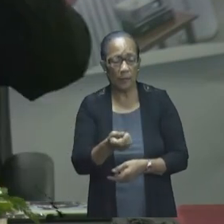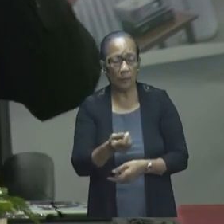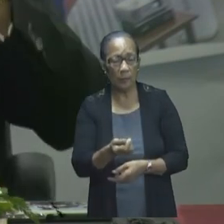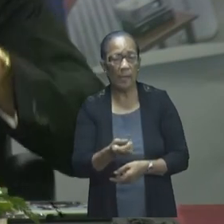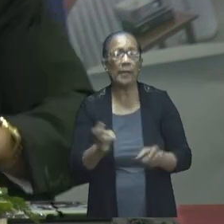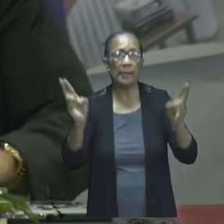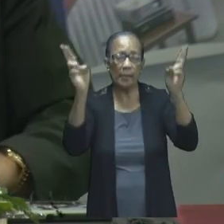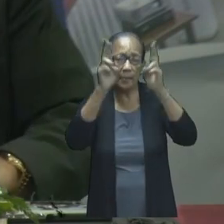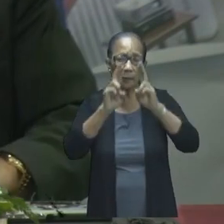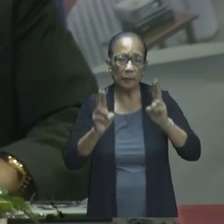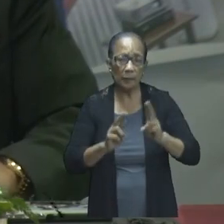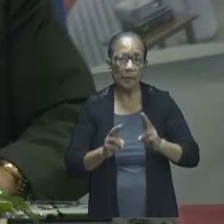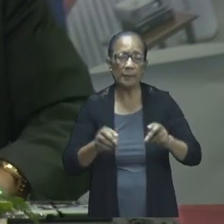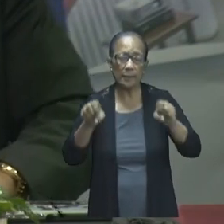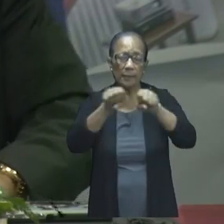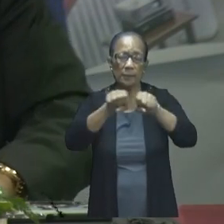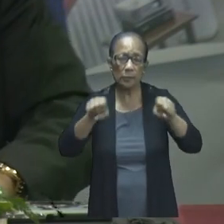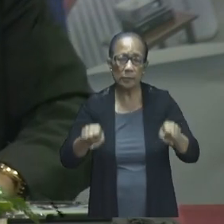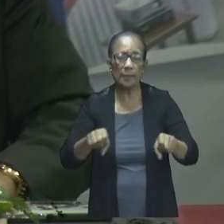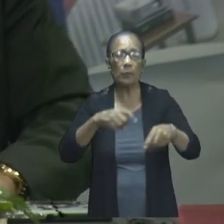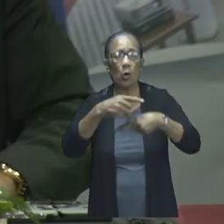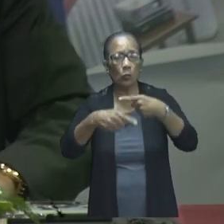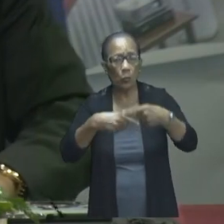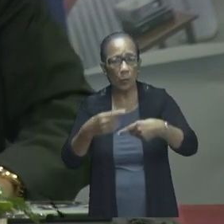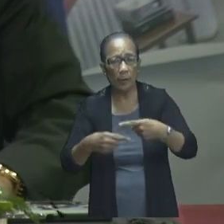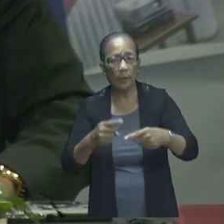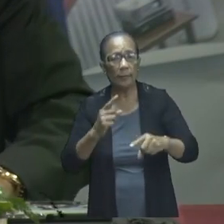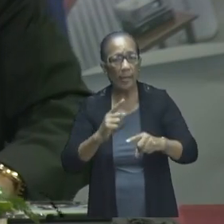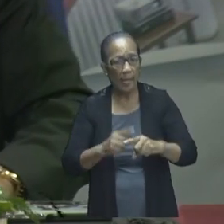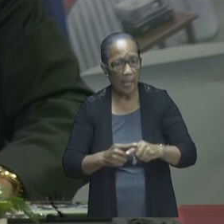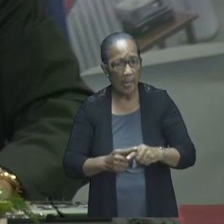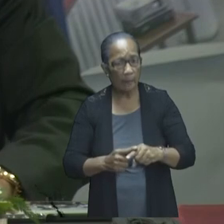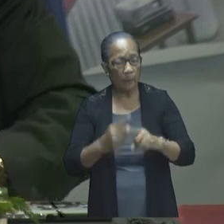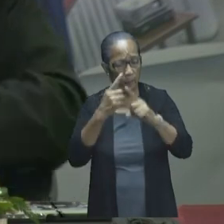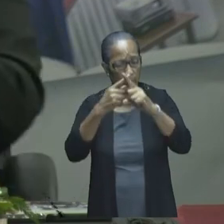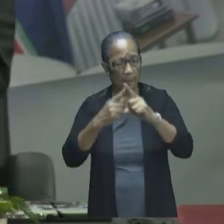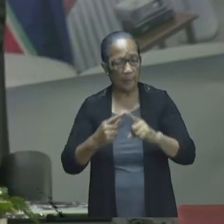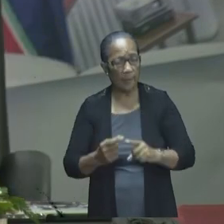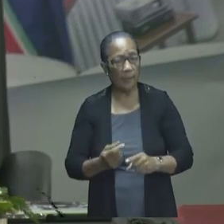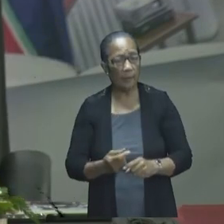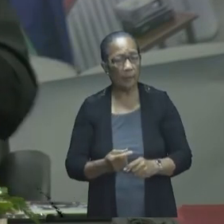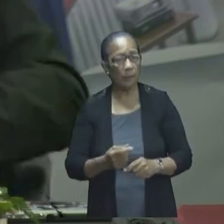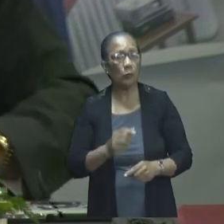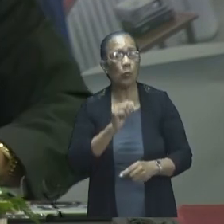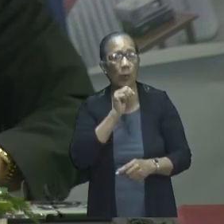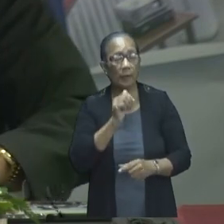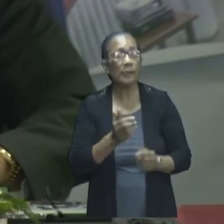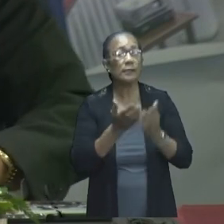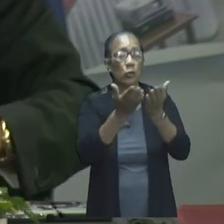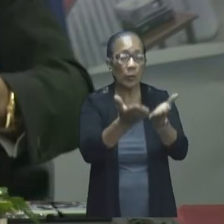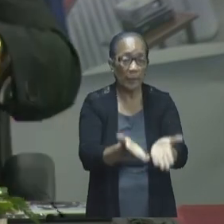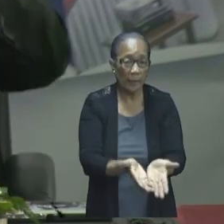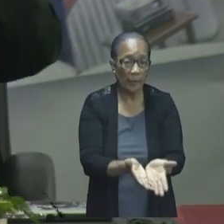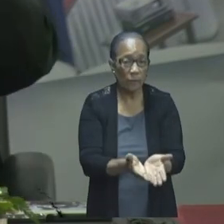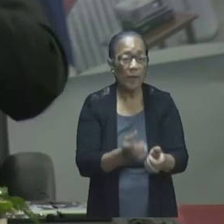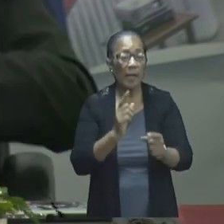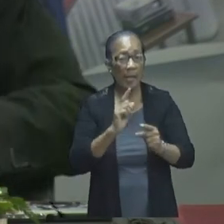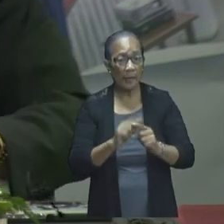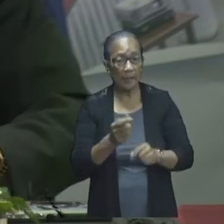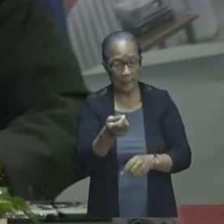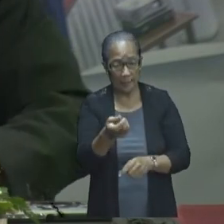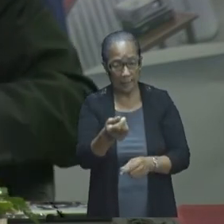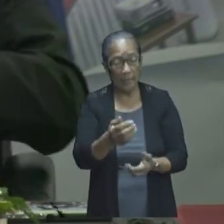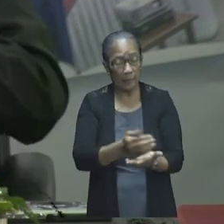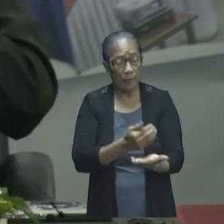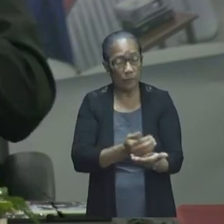internationaal zijn er systemen ontwerpen en berekenen is modellen wat dat je oplevert en dat je daarvoor geldt nog